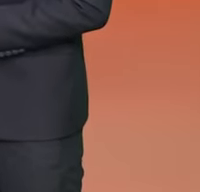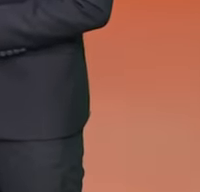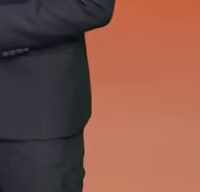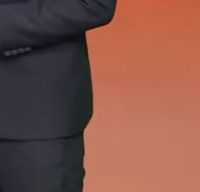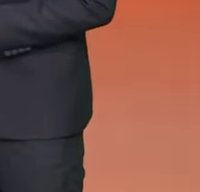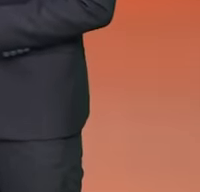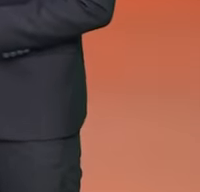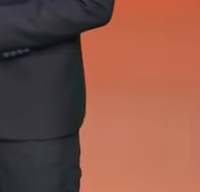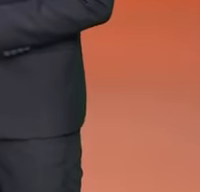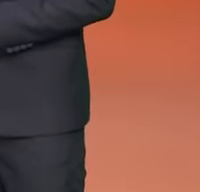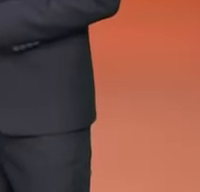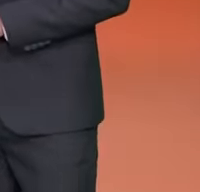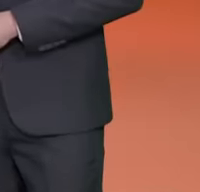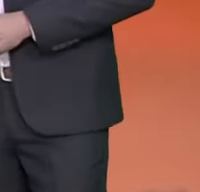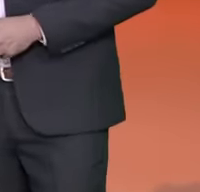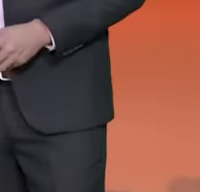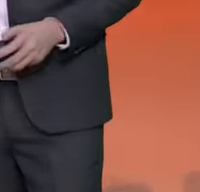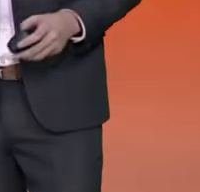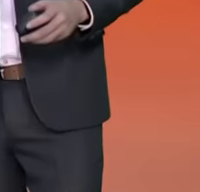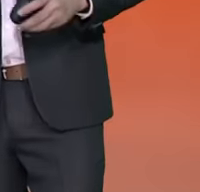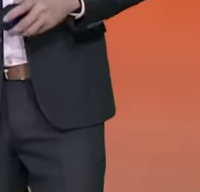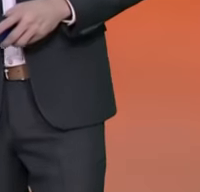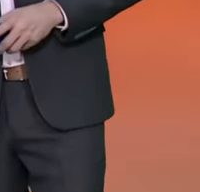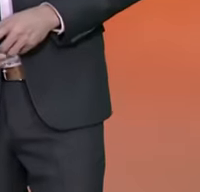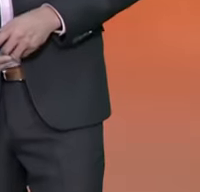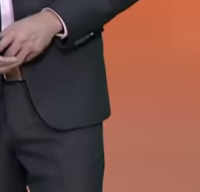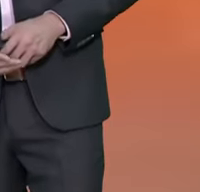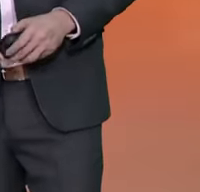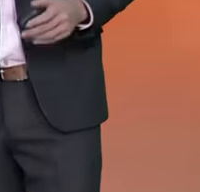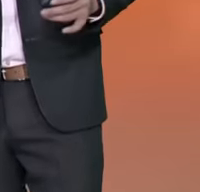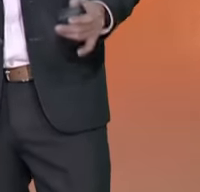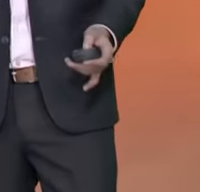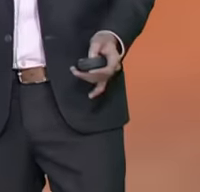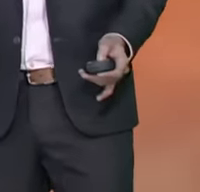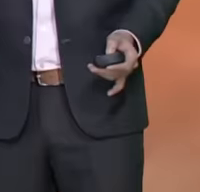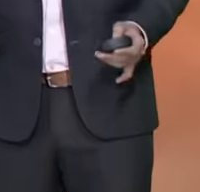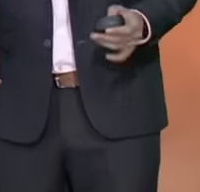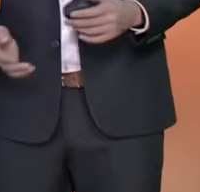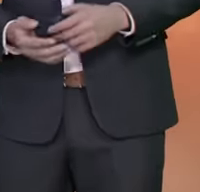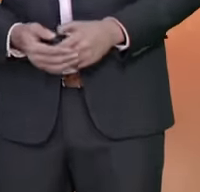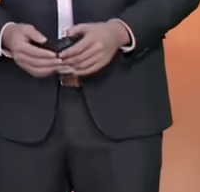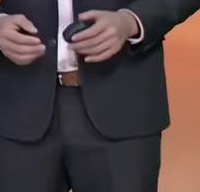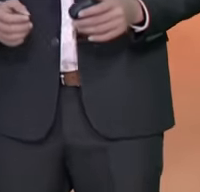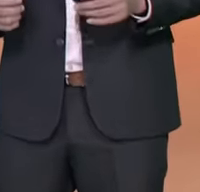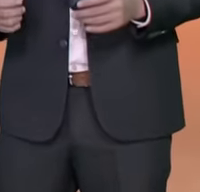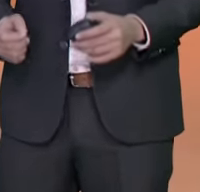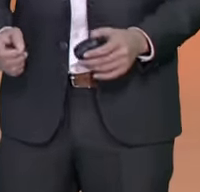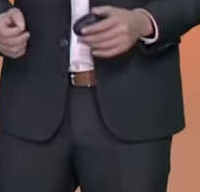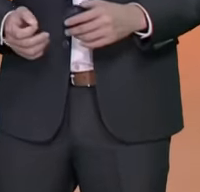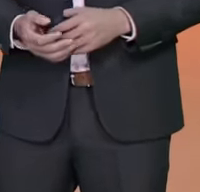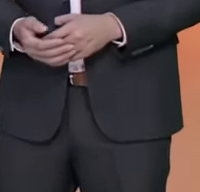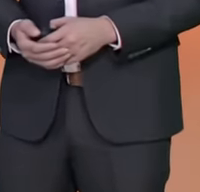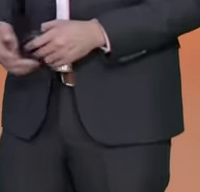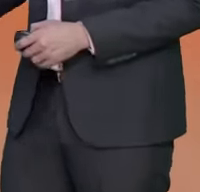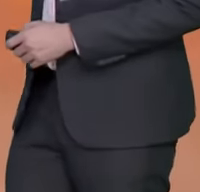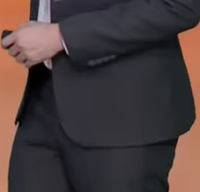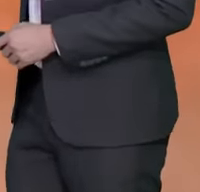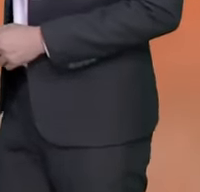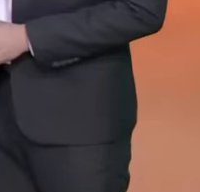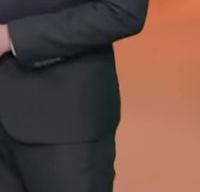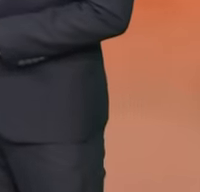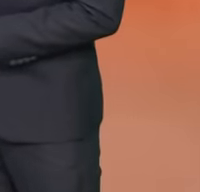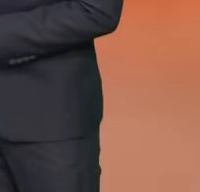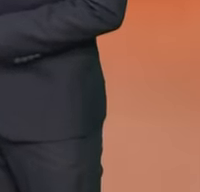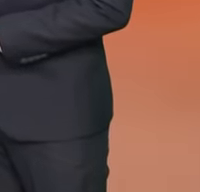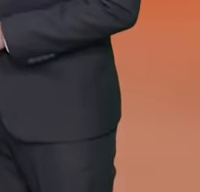index sa Roja City, Capiz ngayong hapon. At ngayong Huwebes at Biyernes po, maraming lugar ang makakaranas ng delikadong heat index,